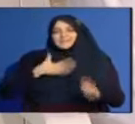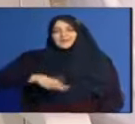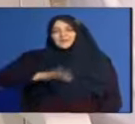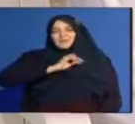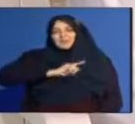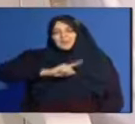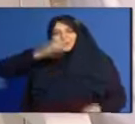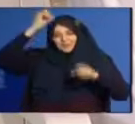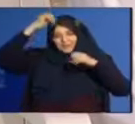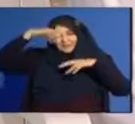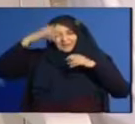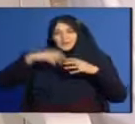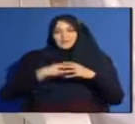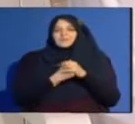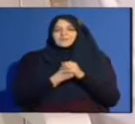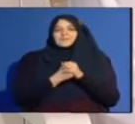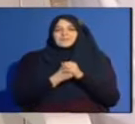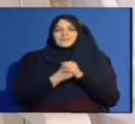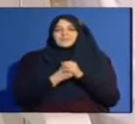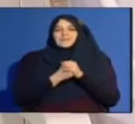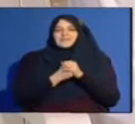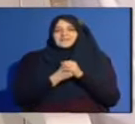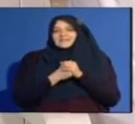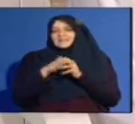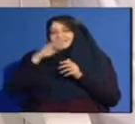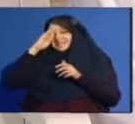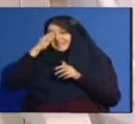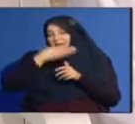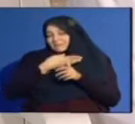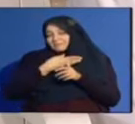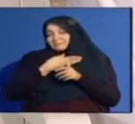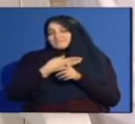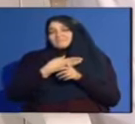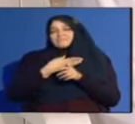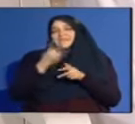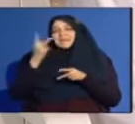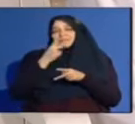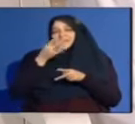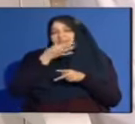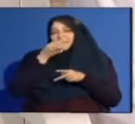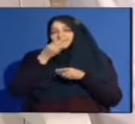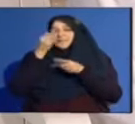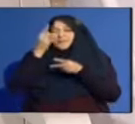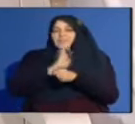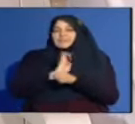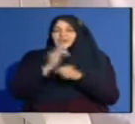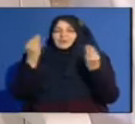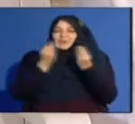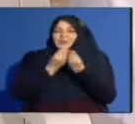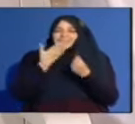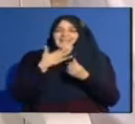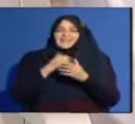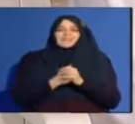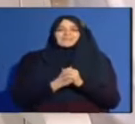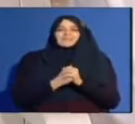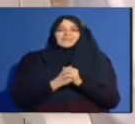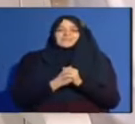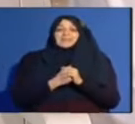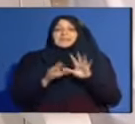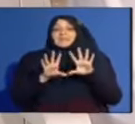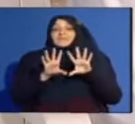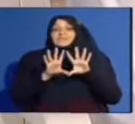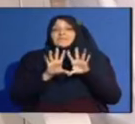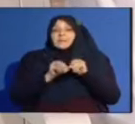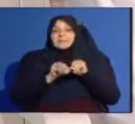الله وبركاته. لا سمان والمرخبا يسوان ارتدويل تنوان والصلح خير. الأسرة،